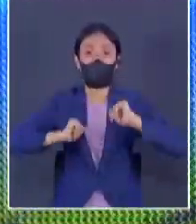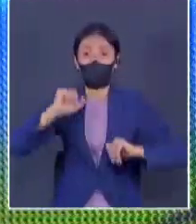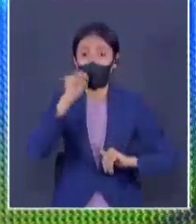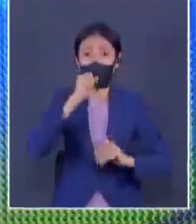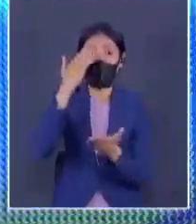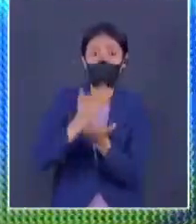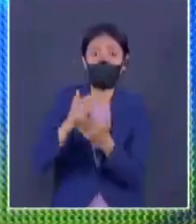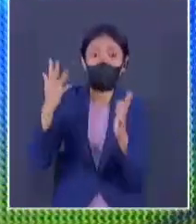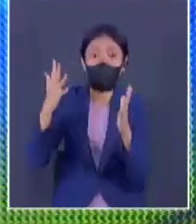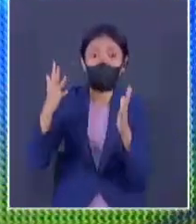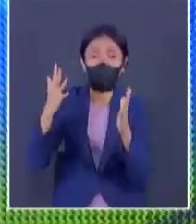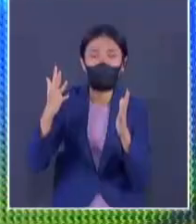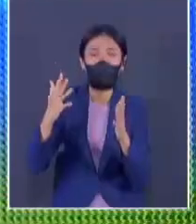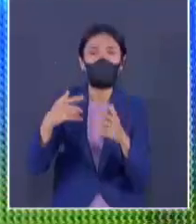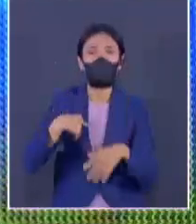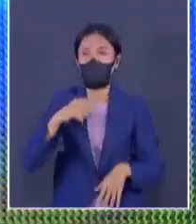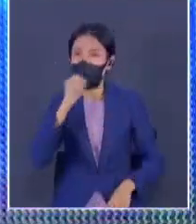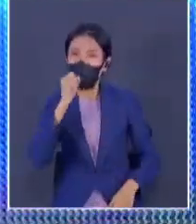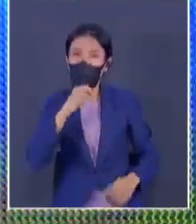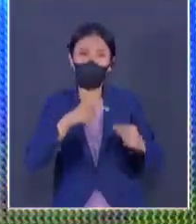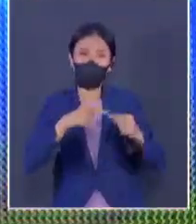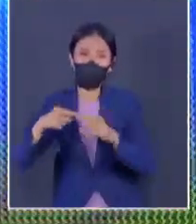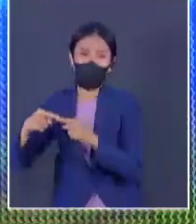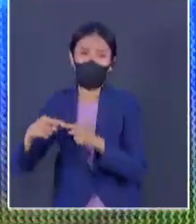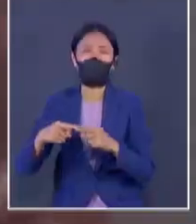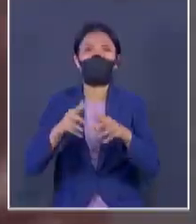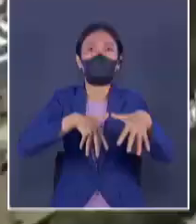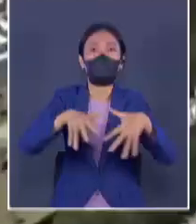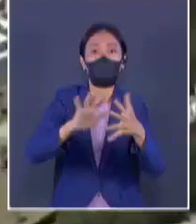ดเหตุชุลมุนมีผู้เสียชีวิตอย่างน้อย8รายค่ะ